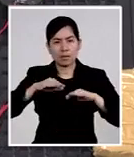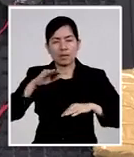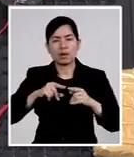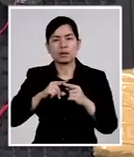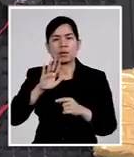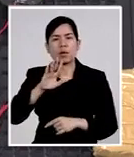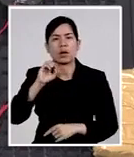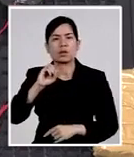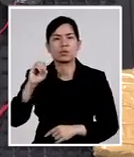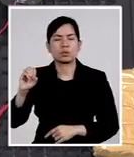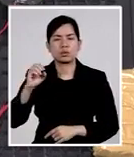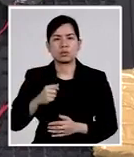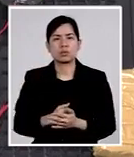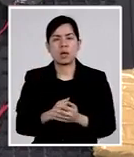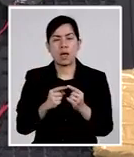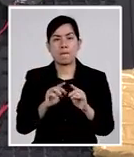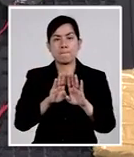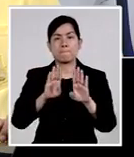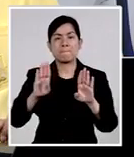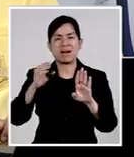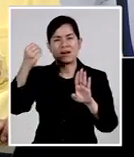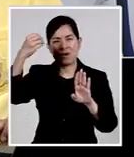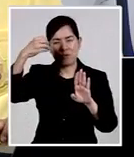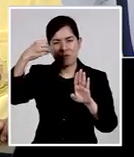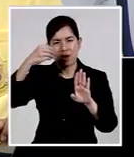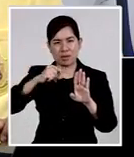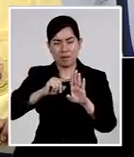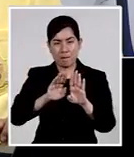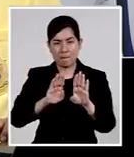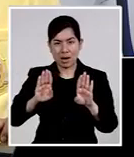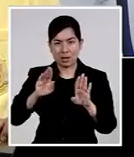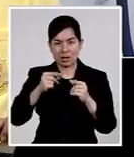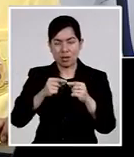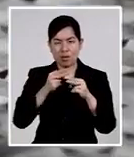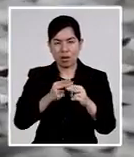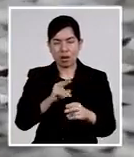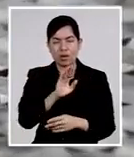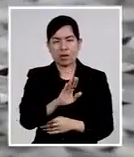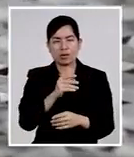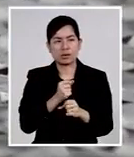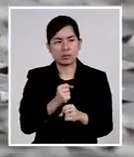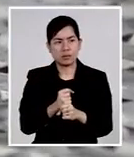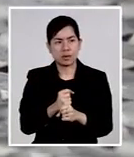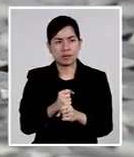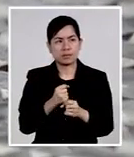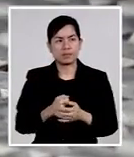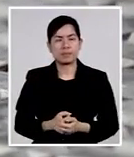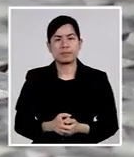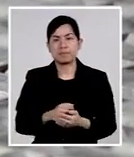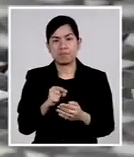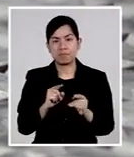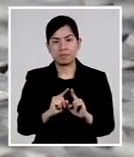500ให้เปิดหลอดไฟนะครับทั้งที่ตัวนี้ก็ยังทำงานเป็นปกติของมันนะฮะนะครับ